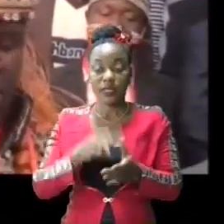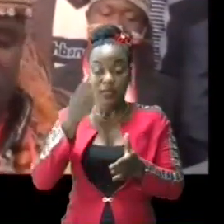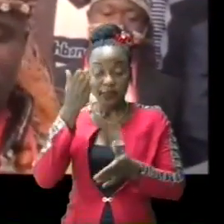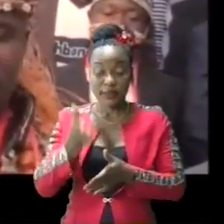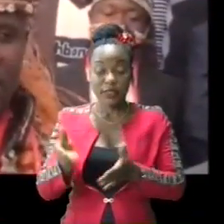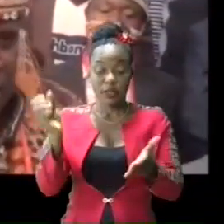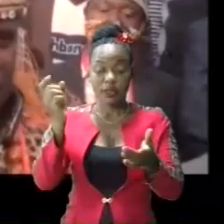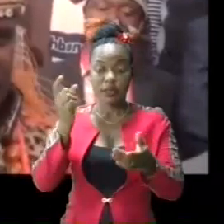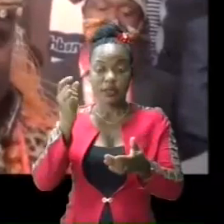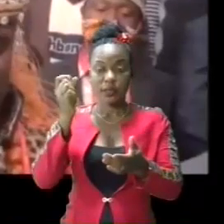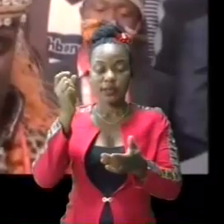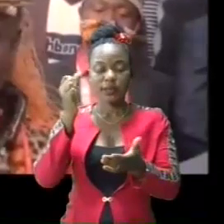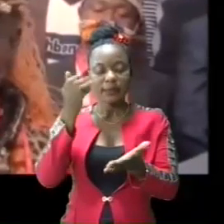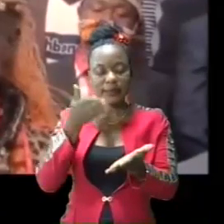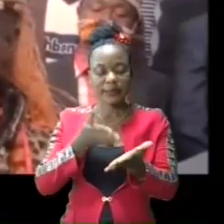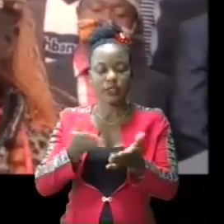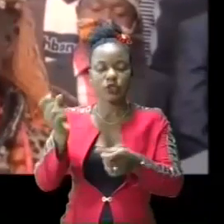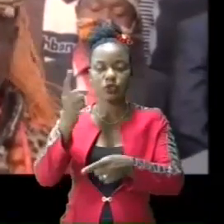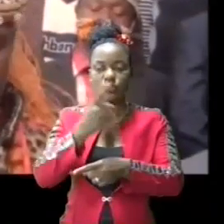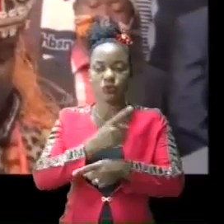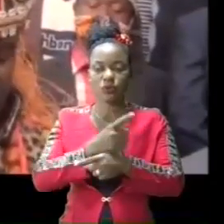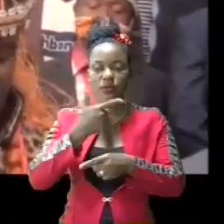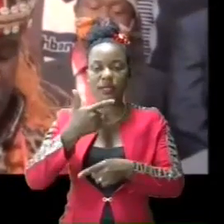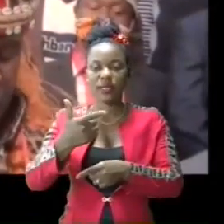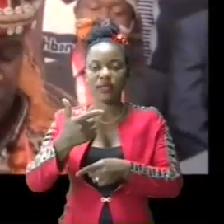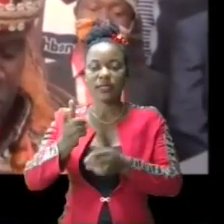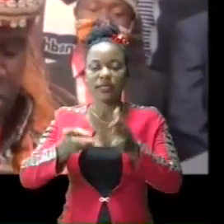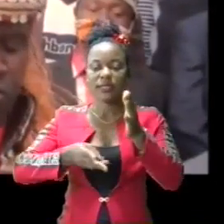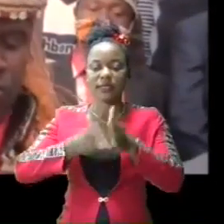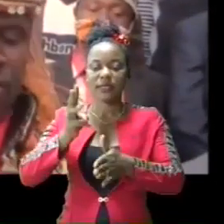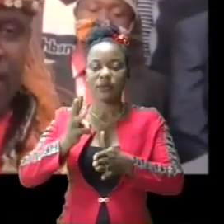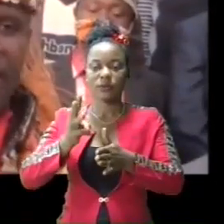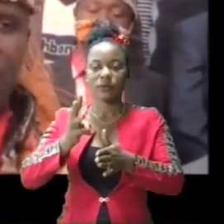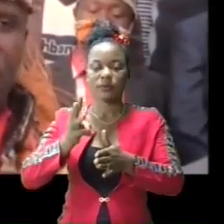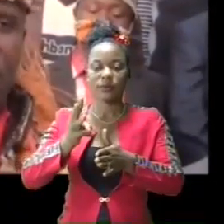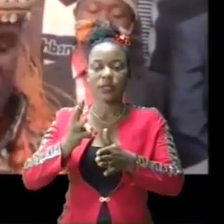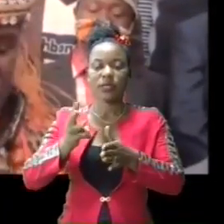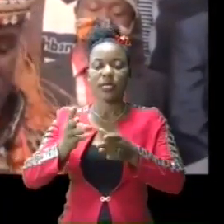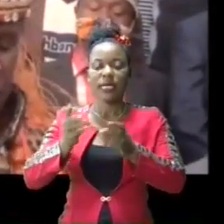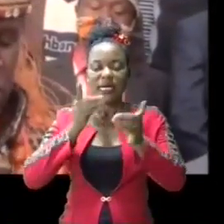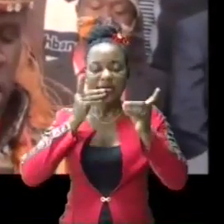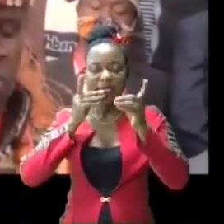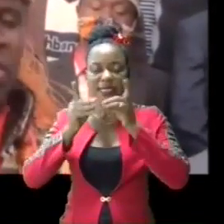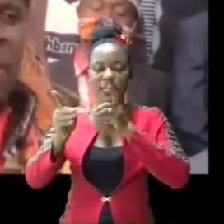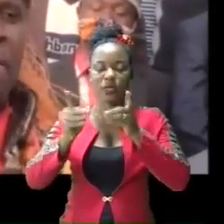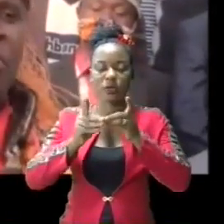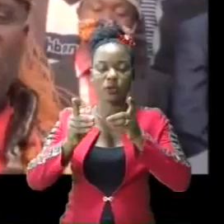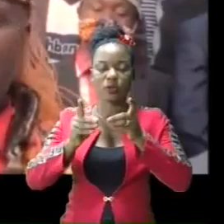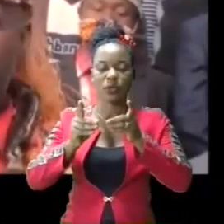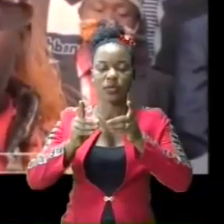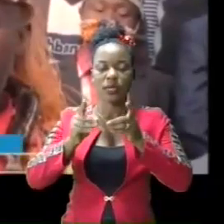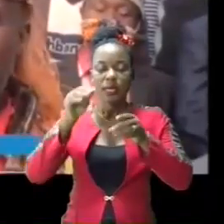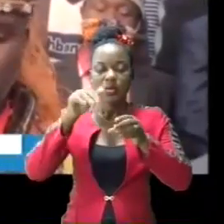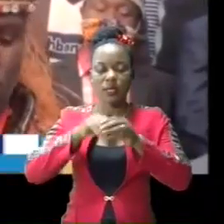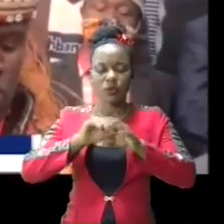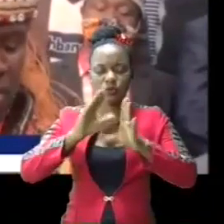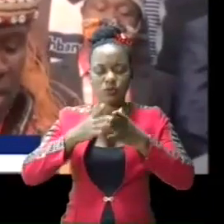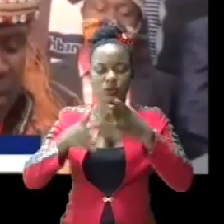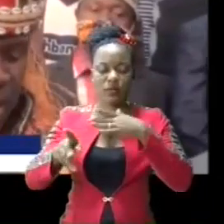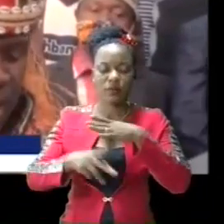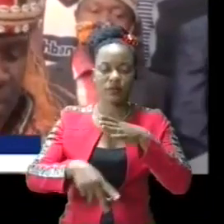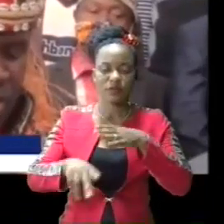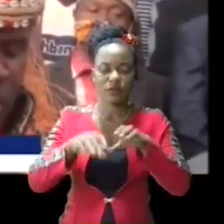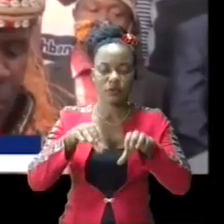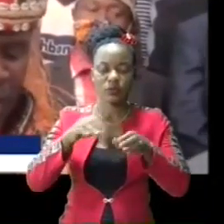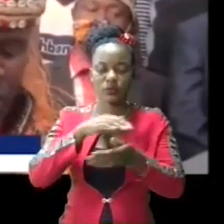bien lundi 13 juillet 2020, la convocation séjour d'un dialogue sur l'ensemble de la province du Congo